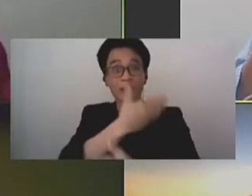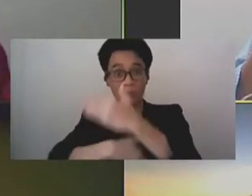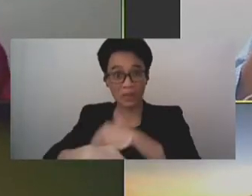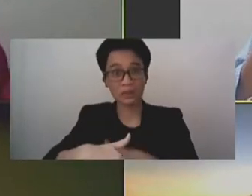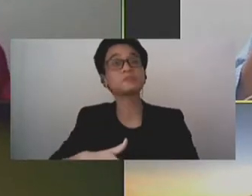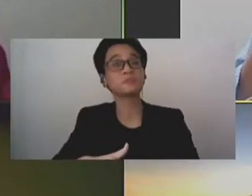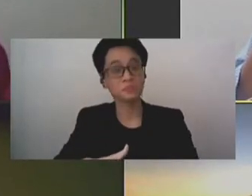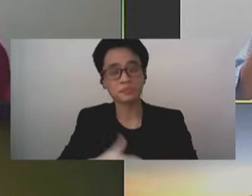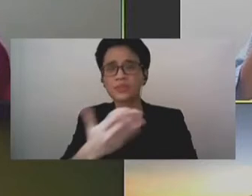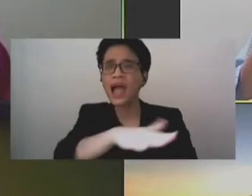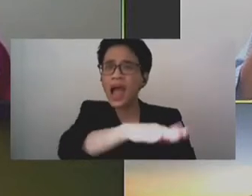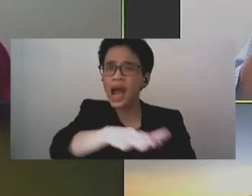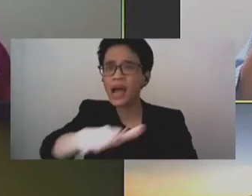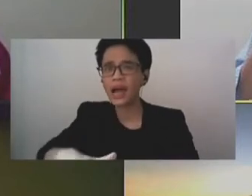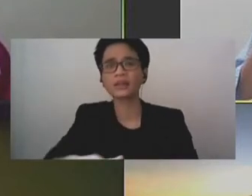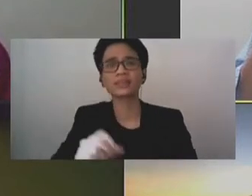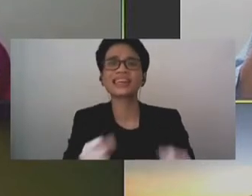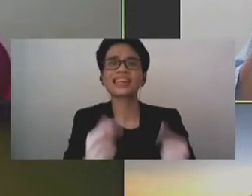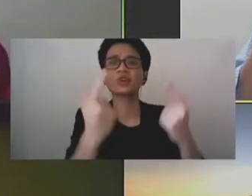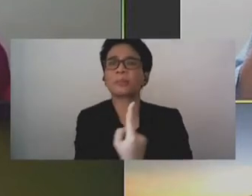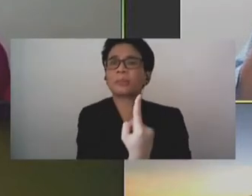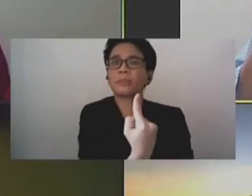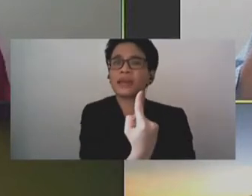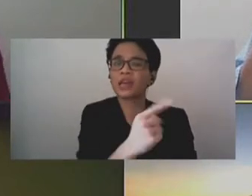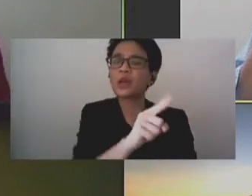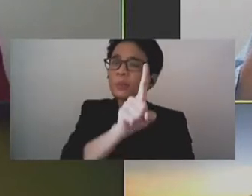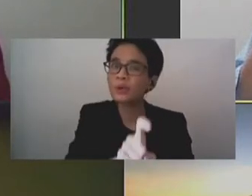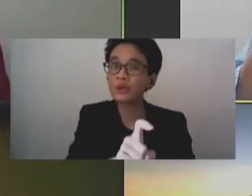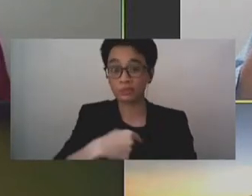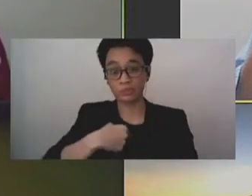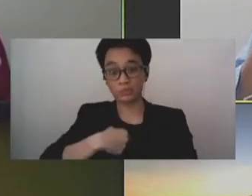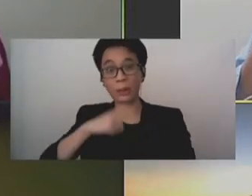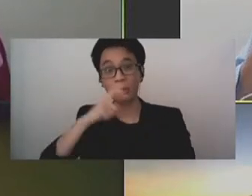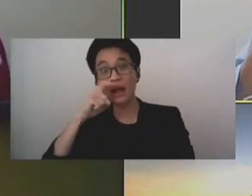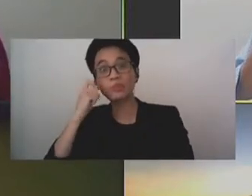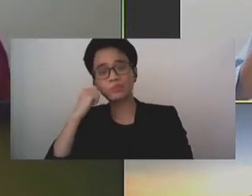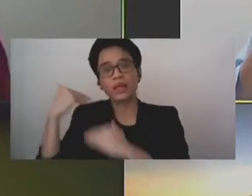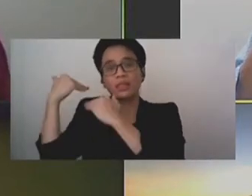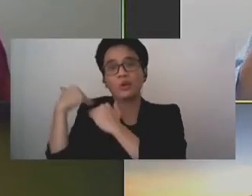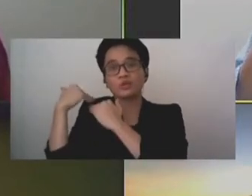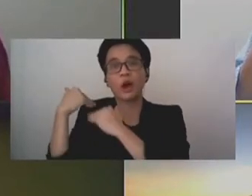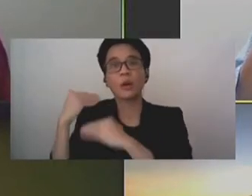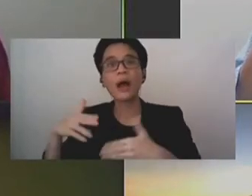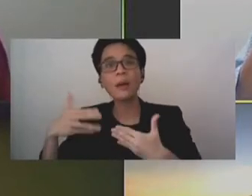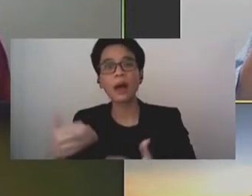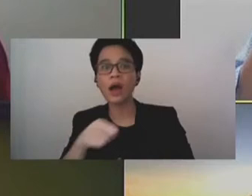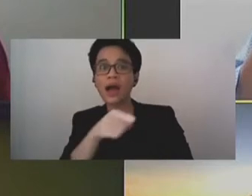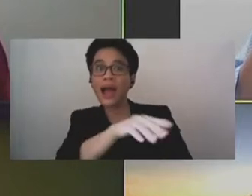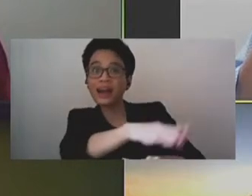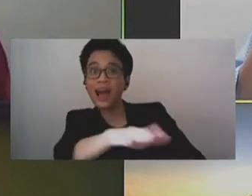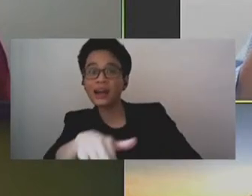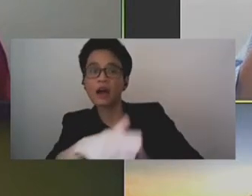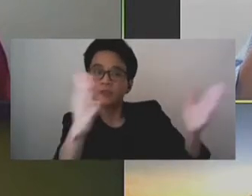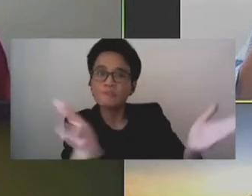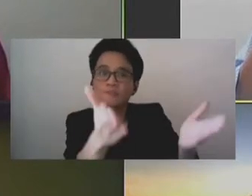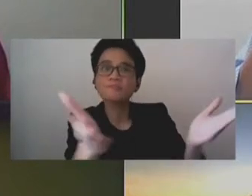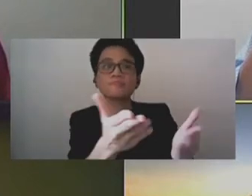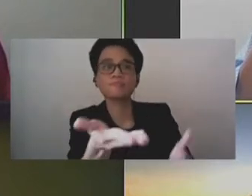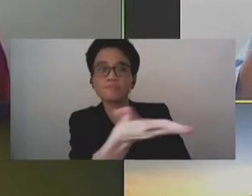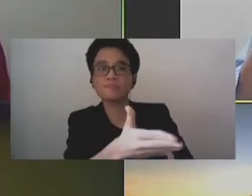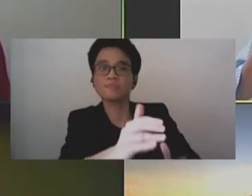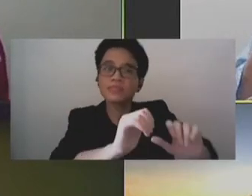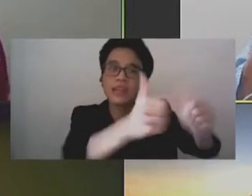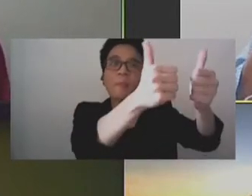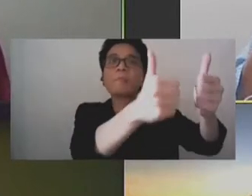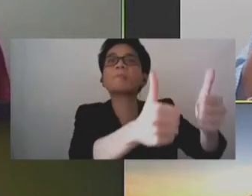gitu, karena tugas kita sebagai orang tua itu membekali anak kita supaya anak kita itu siap saat orang tuanya tidak